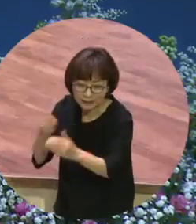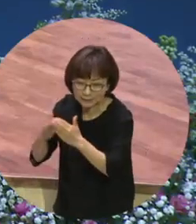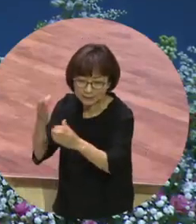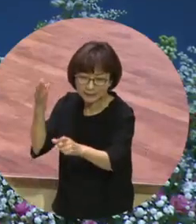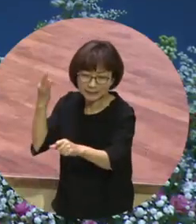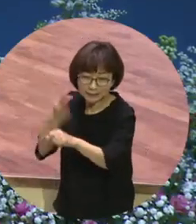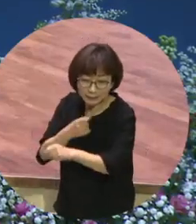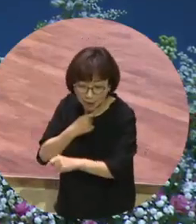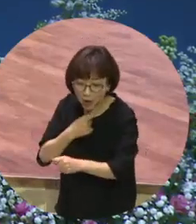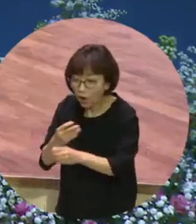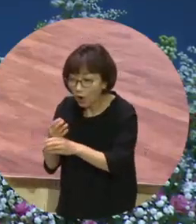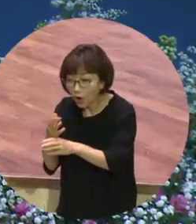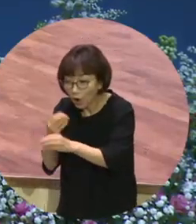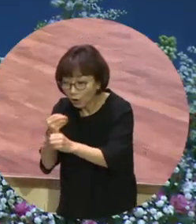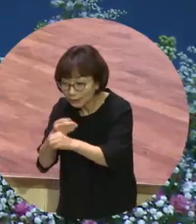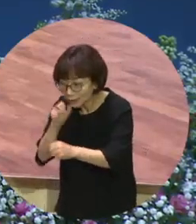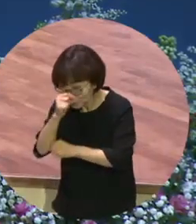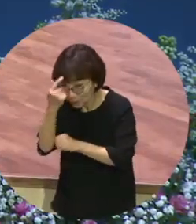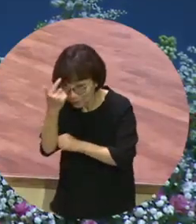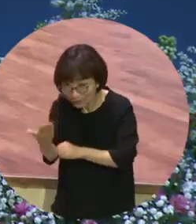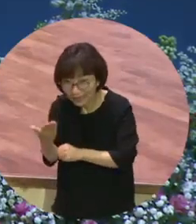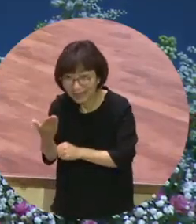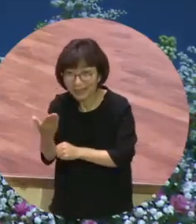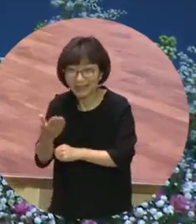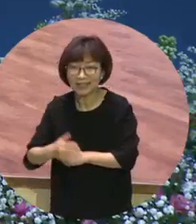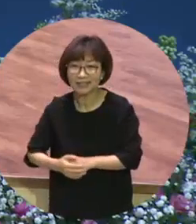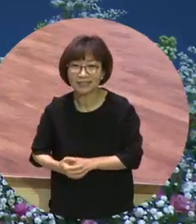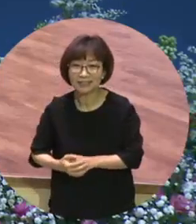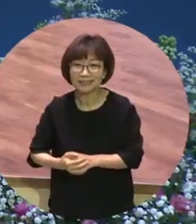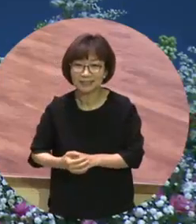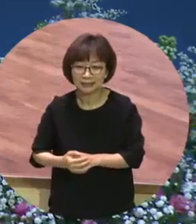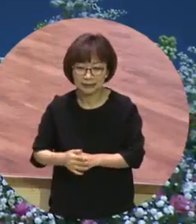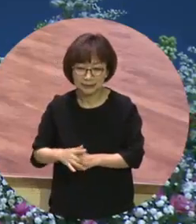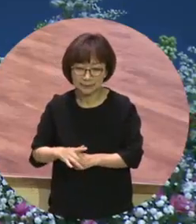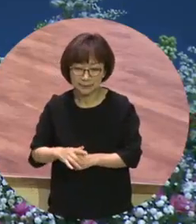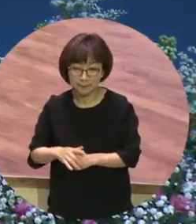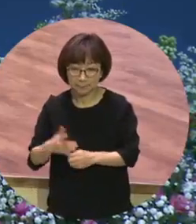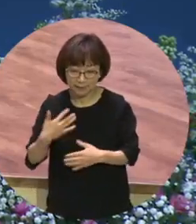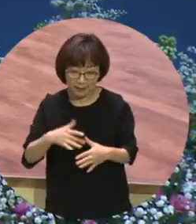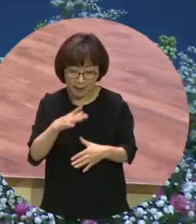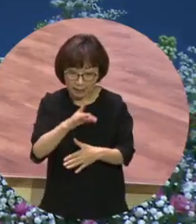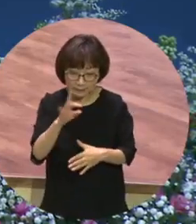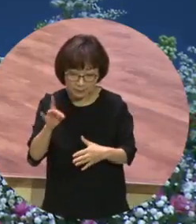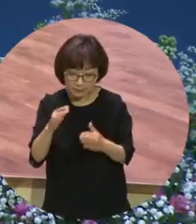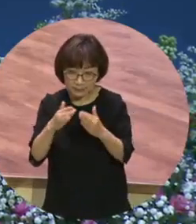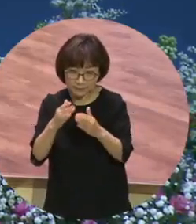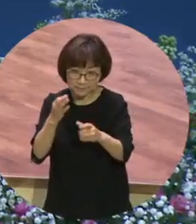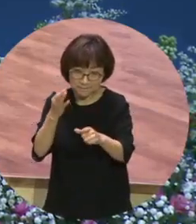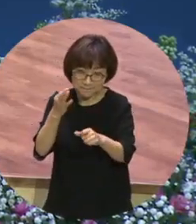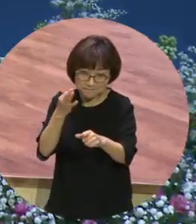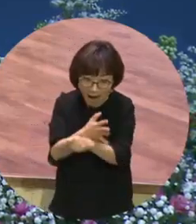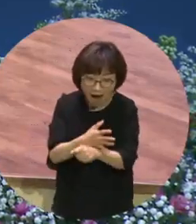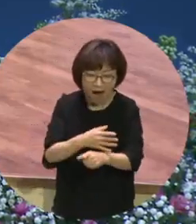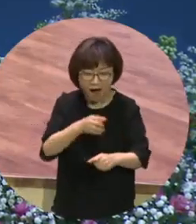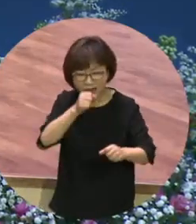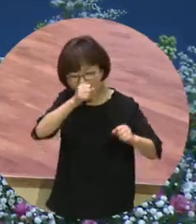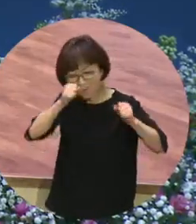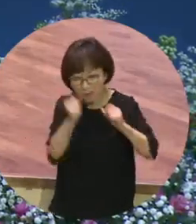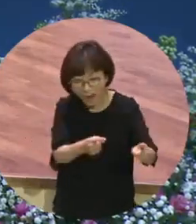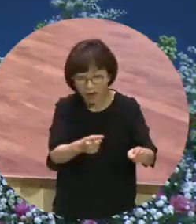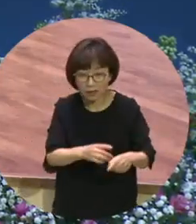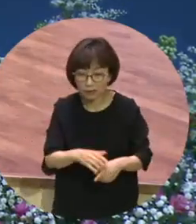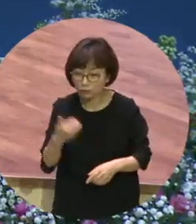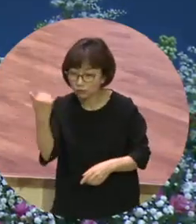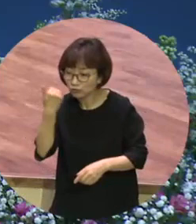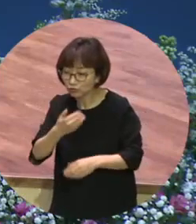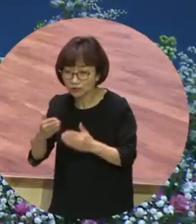에 따라서 그 사람이 축복이 될 수 있고 잘못 손해도 볼 수 있어요. 타이밍이죠. 타이밍. 모든